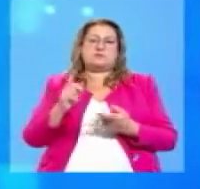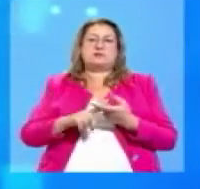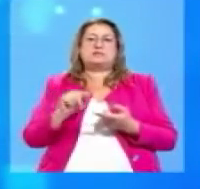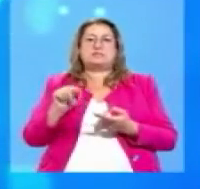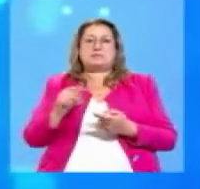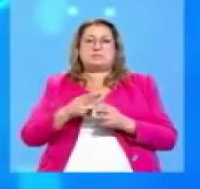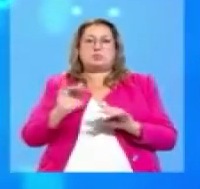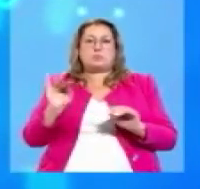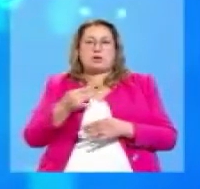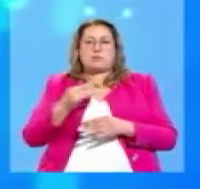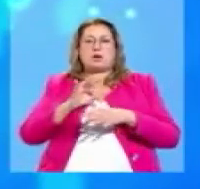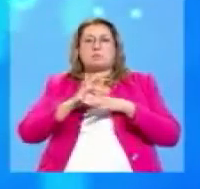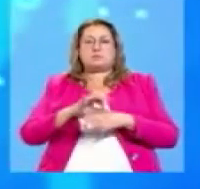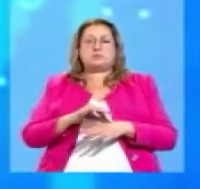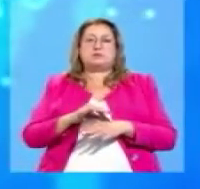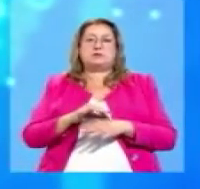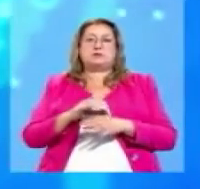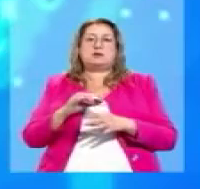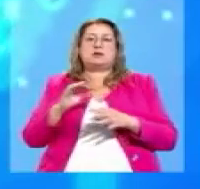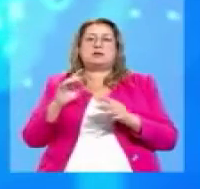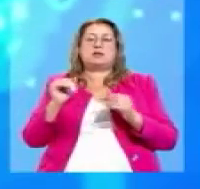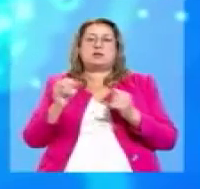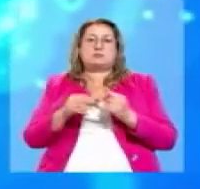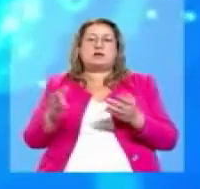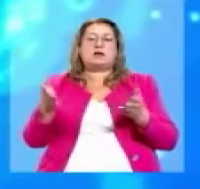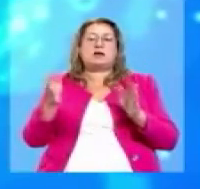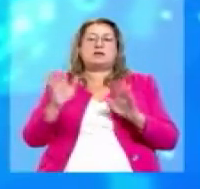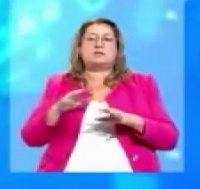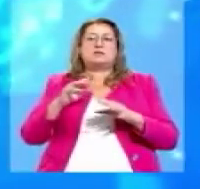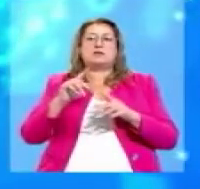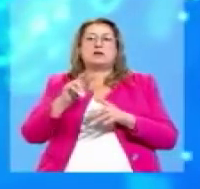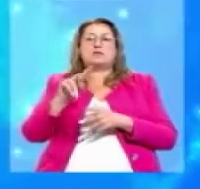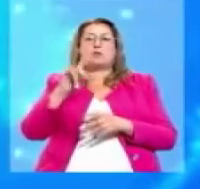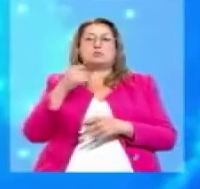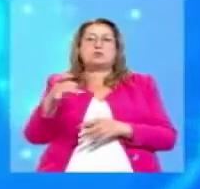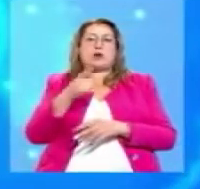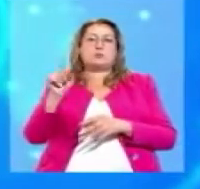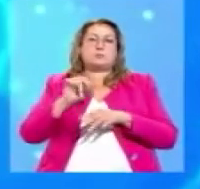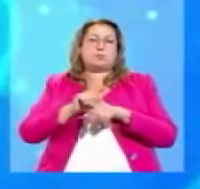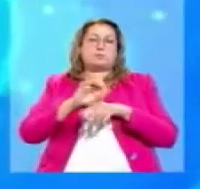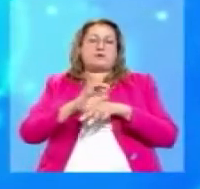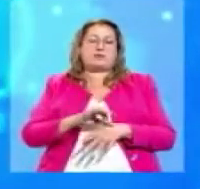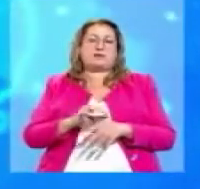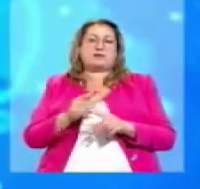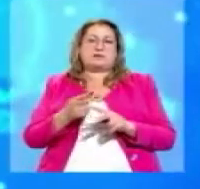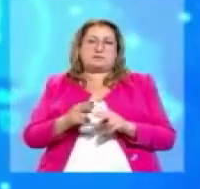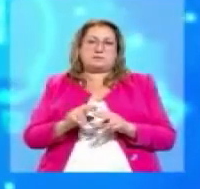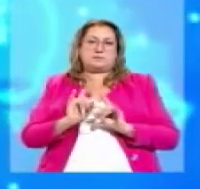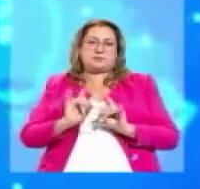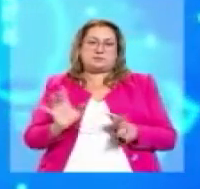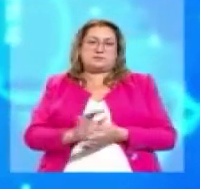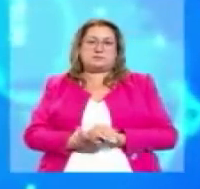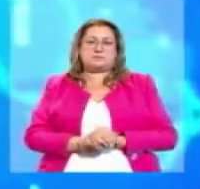жер-жерде аталып өтіліп жатқан мерейтой Наурызым ауданында да назардан тыс қалмады. Көпшілікке көтеріңкі көңіл-күй сыйлаған думан